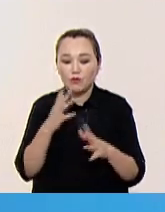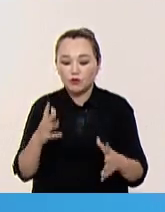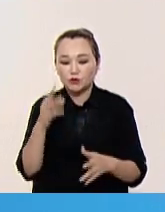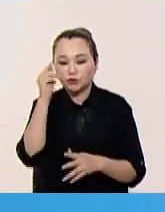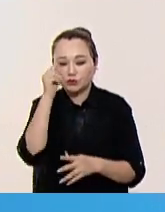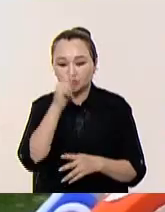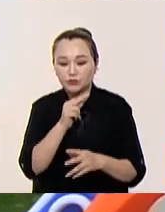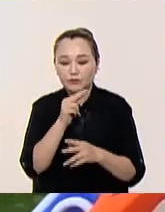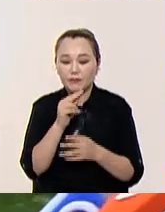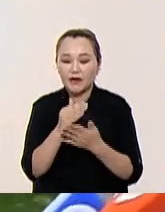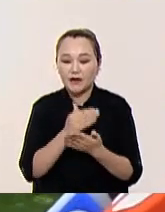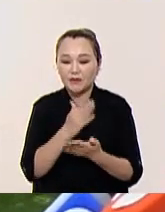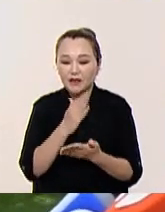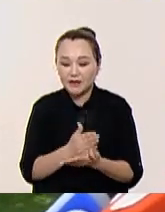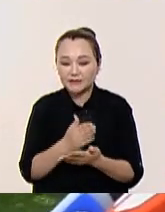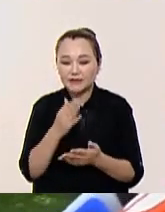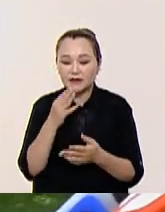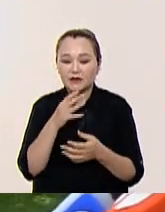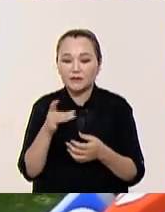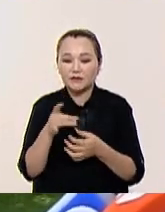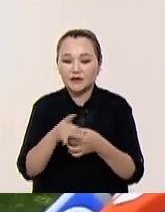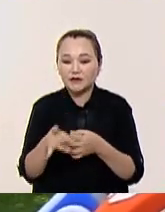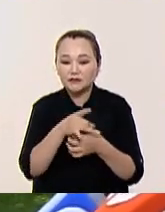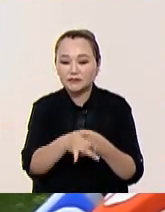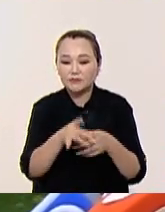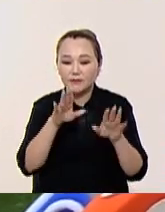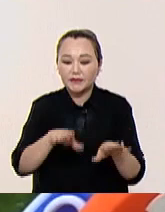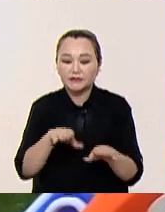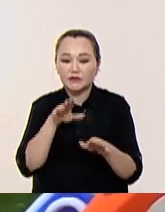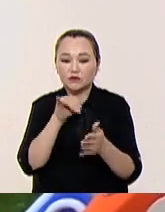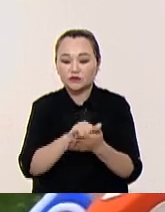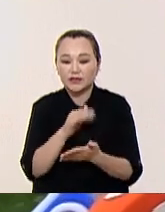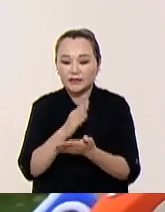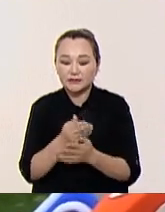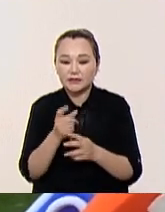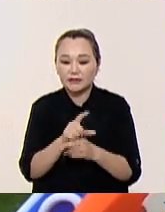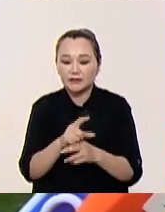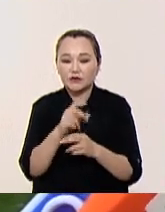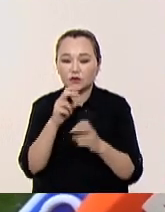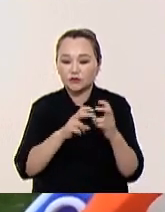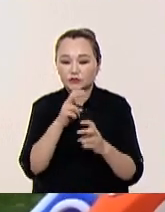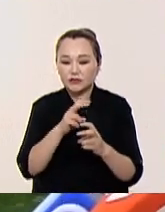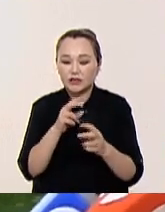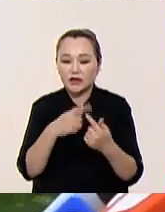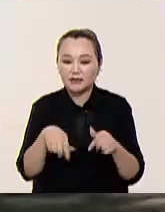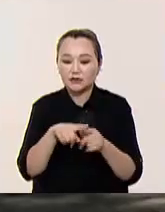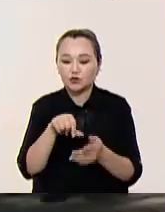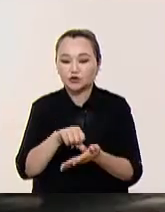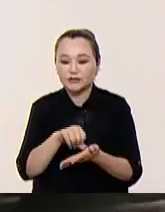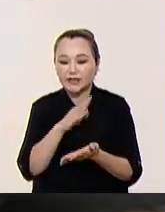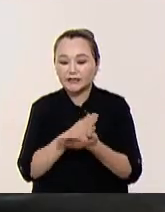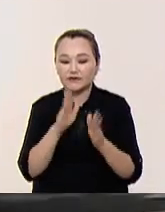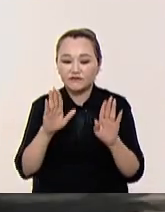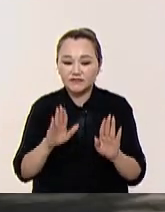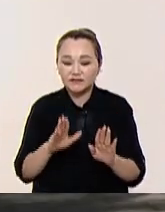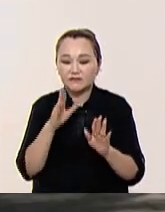оқу бағдарламалары, дербес экономика аймақтарда орналасқан осы өндіріс мекемелерінің бәрі қатысып отыр. Көрмеге